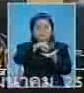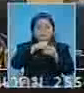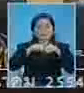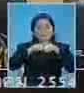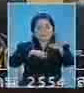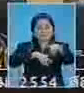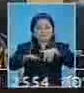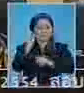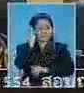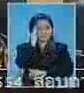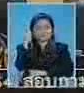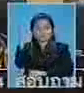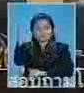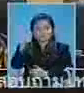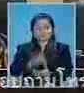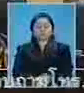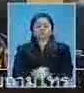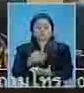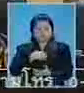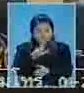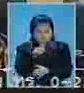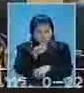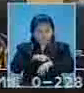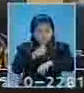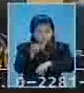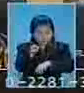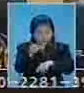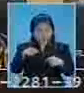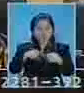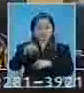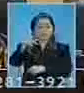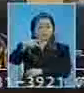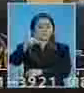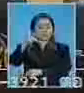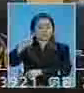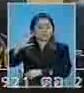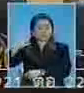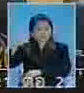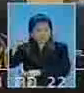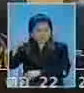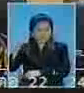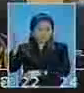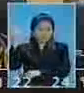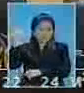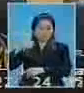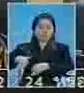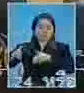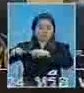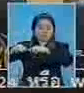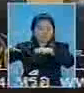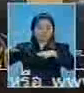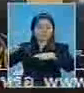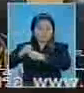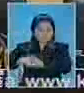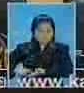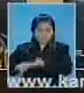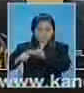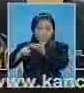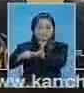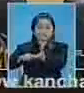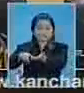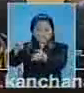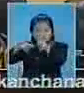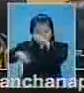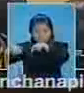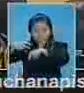แป๊บเดียวครับที่จะขออนุญาตเรียนว่าในส่วนของปปช.ในเรื่องที่ฝ่ายค้านเคยยื่นถอดถอนผมไว้นะครับก็ได้มี